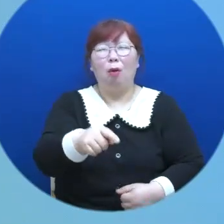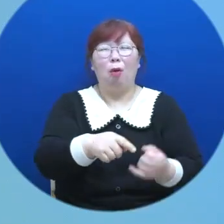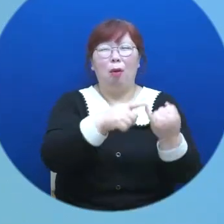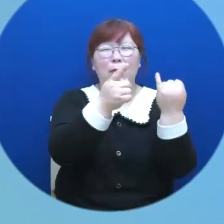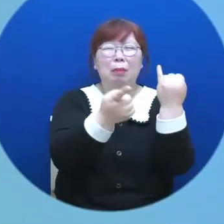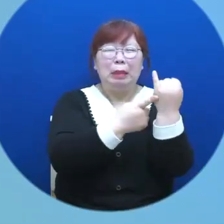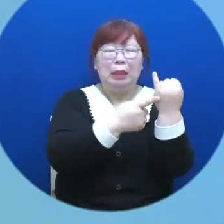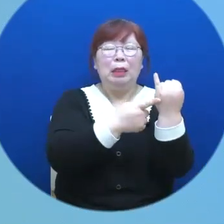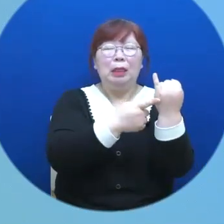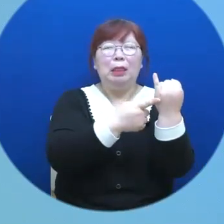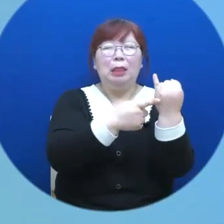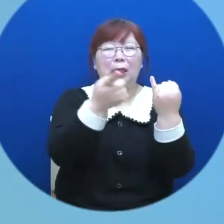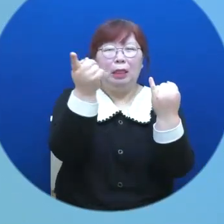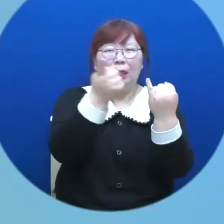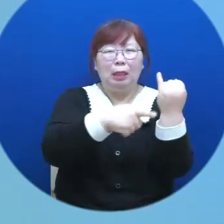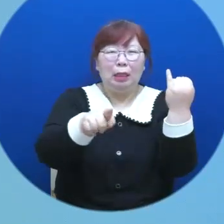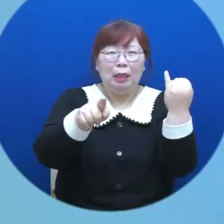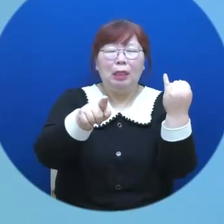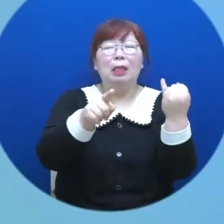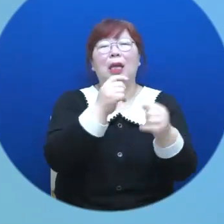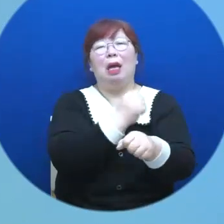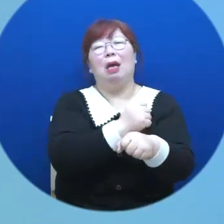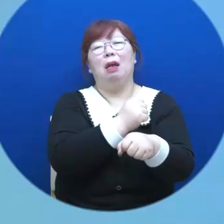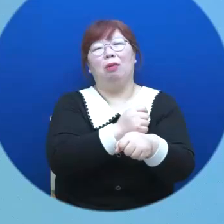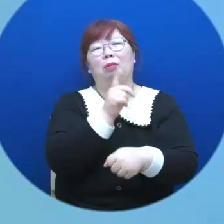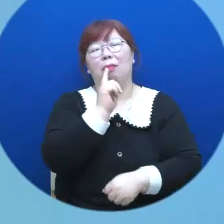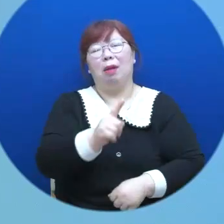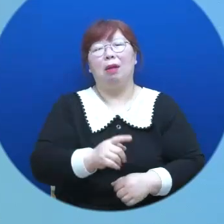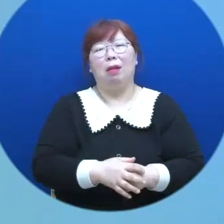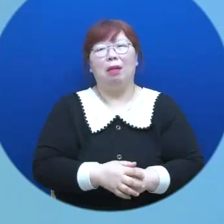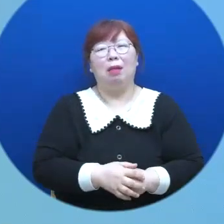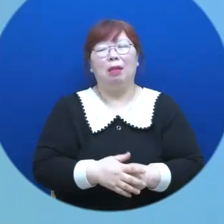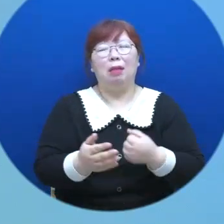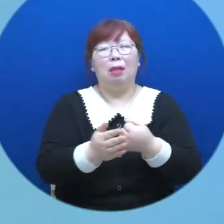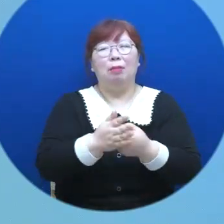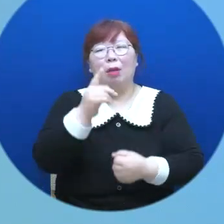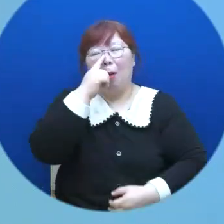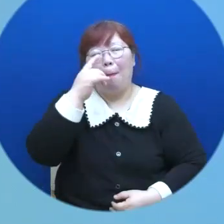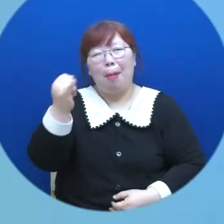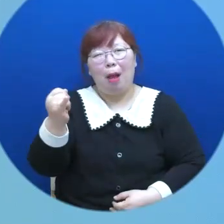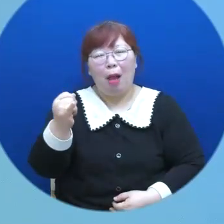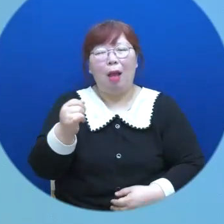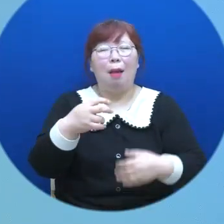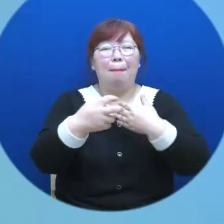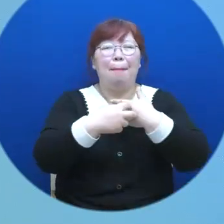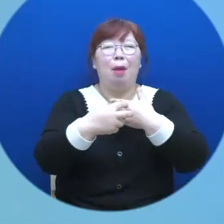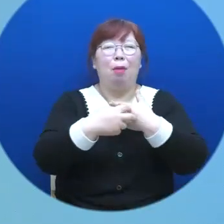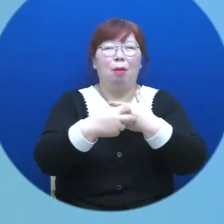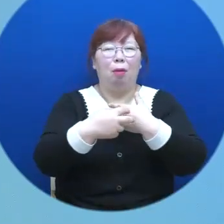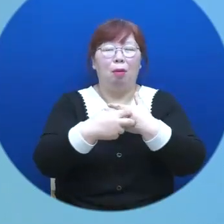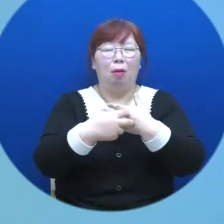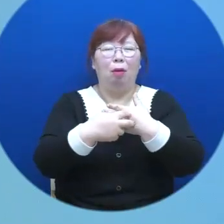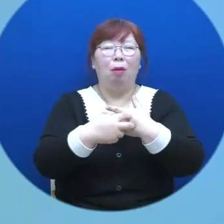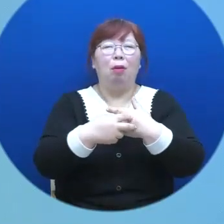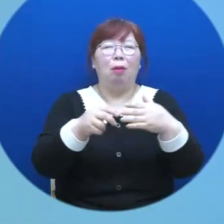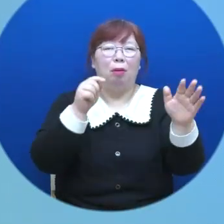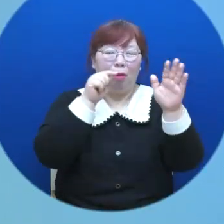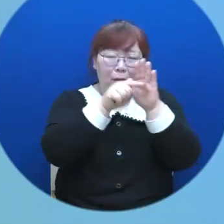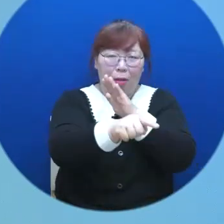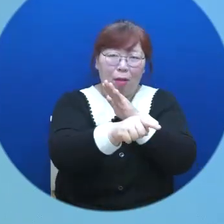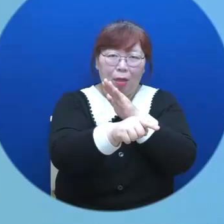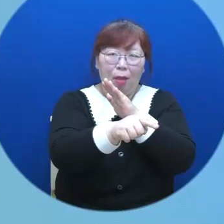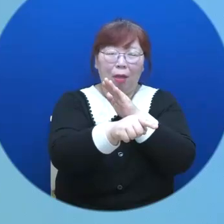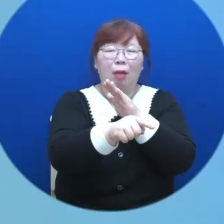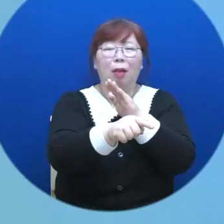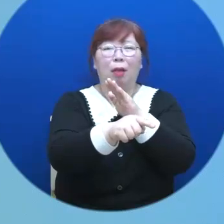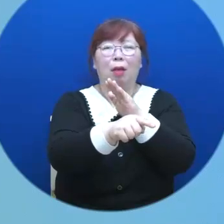어머님도 자기를 떼려고 했다. 그리하여 산부인과 병원을